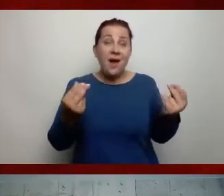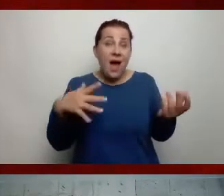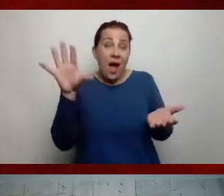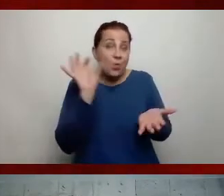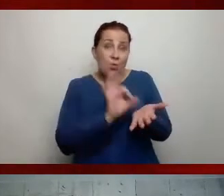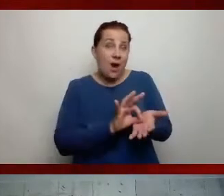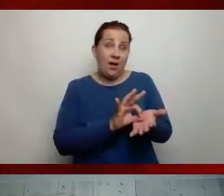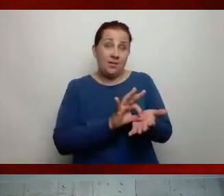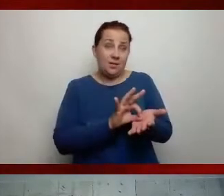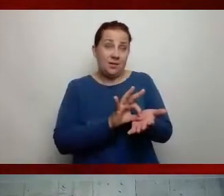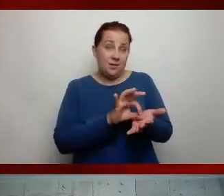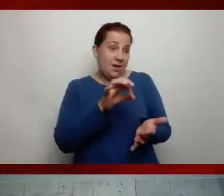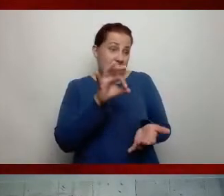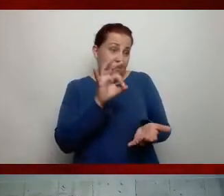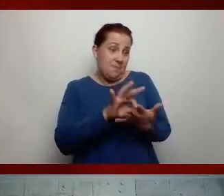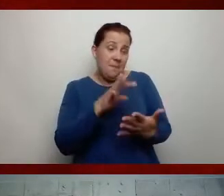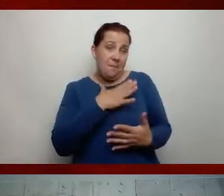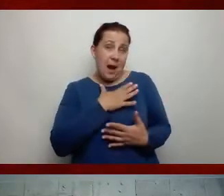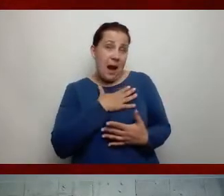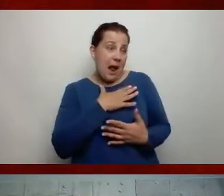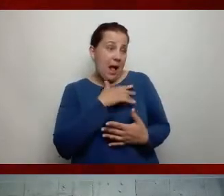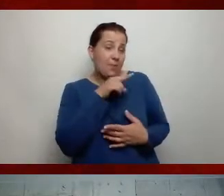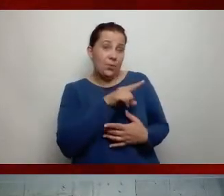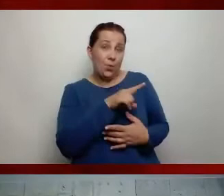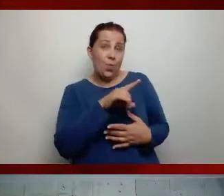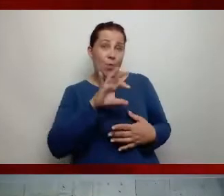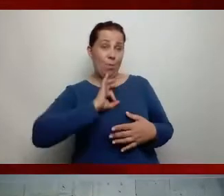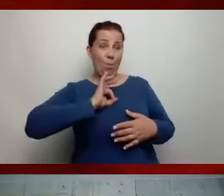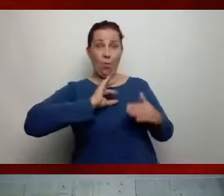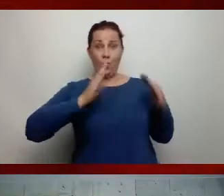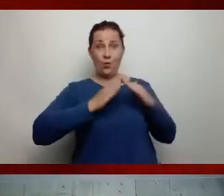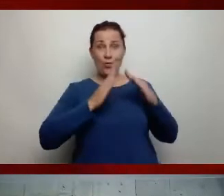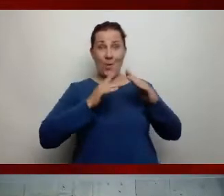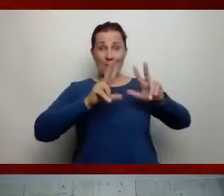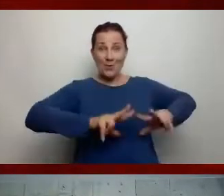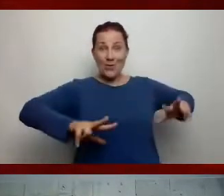że mam tu swój dom rodzinny.